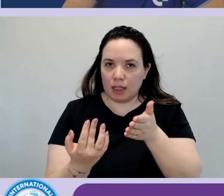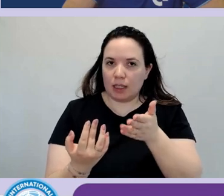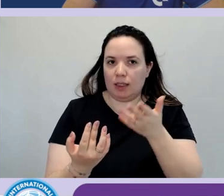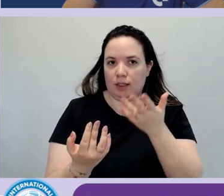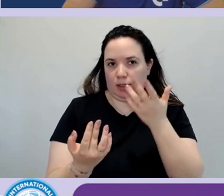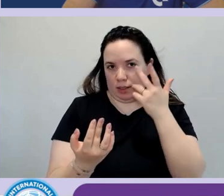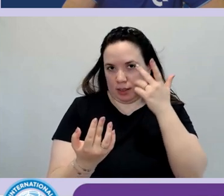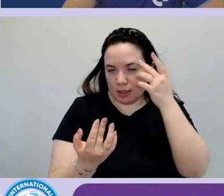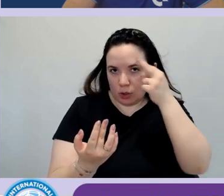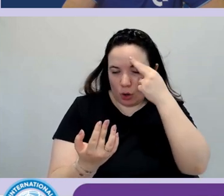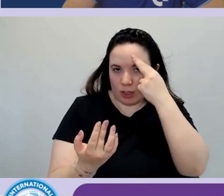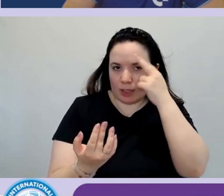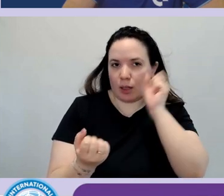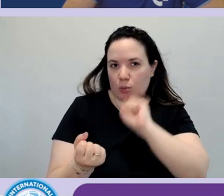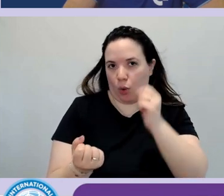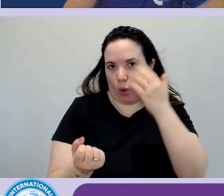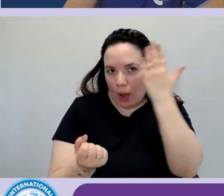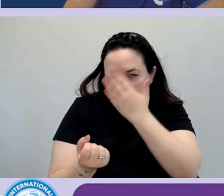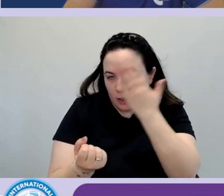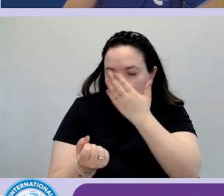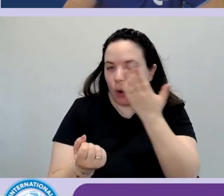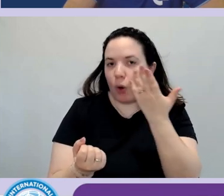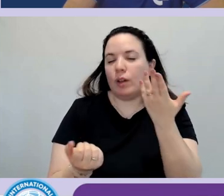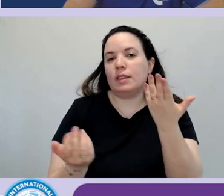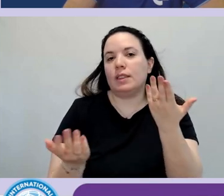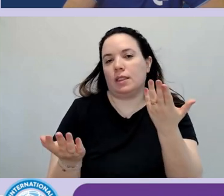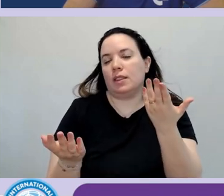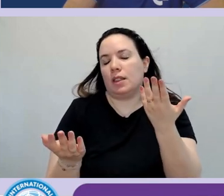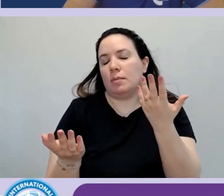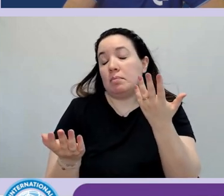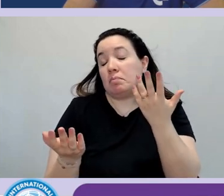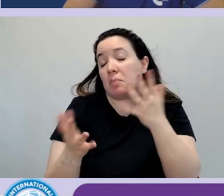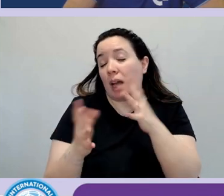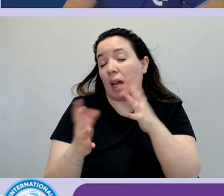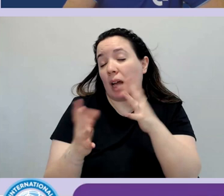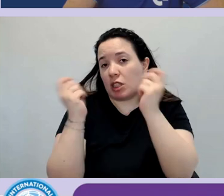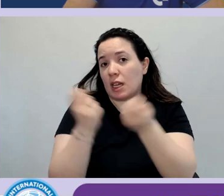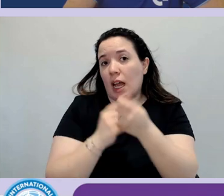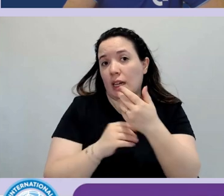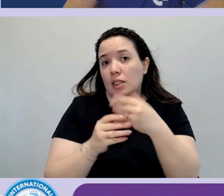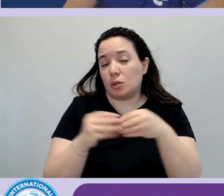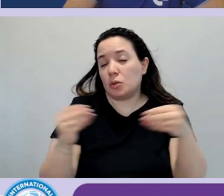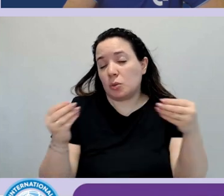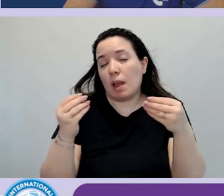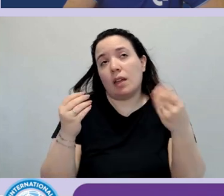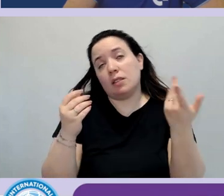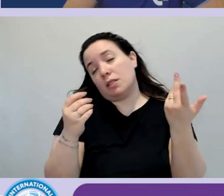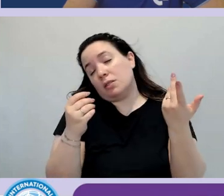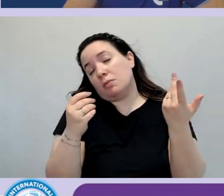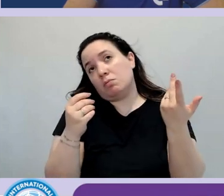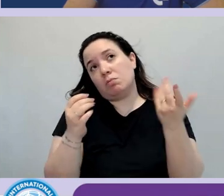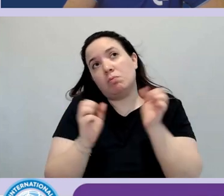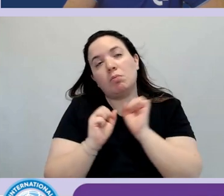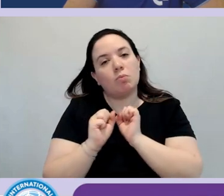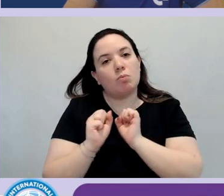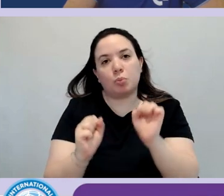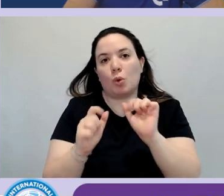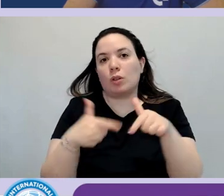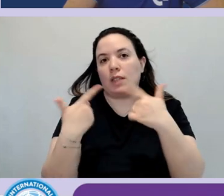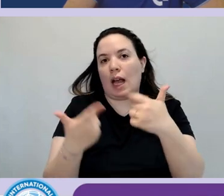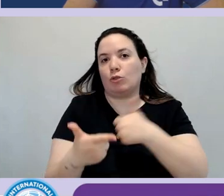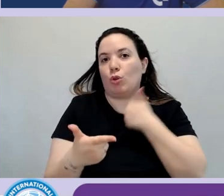errori e quant'altro per il resto sono strumenti a mio avviso che possono sicuramente aumentare